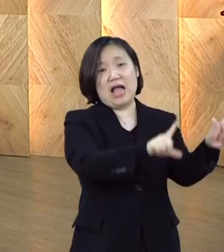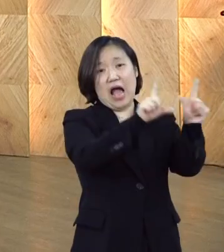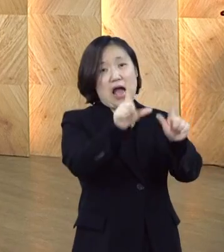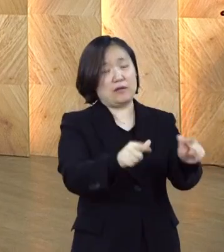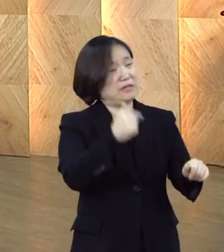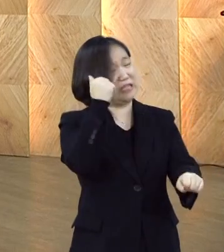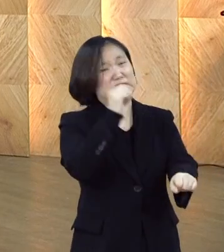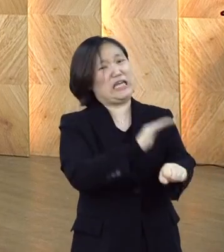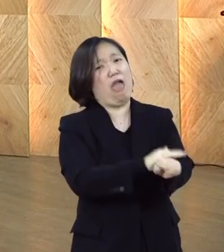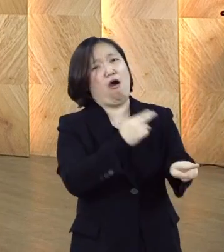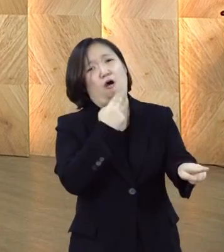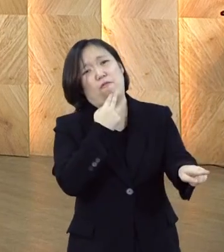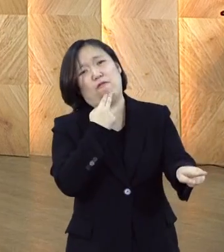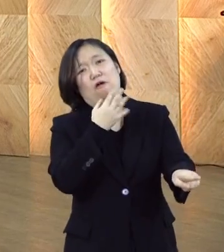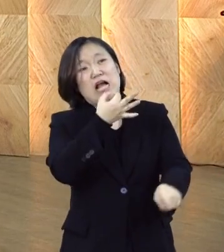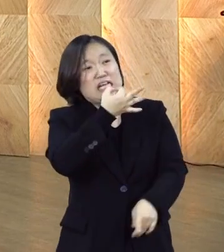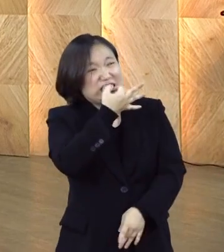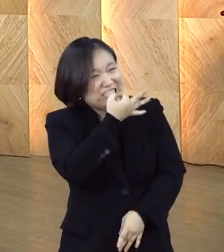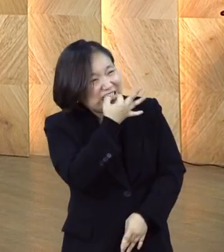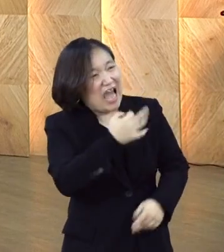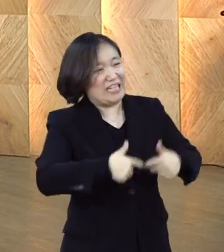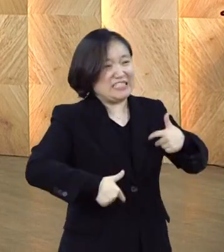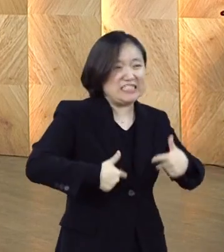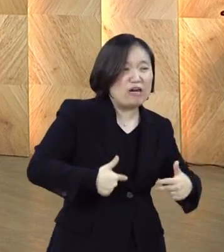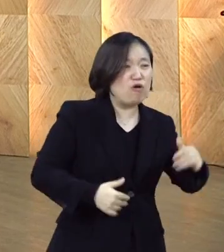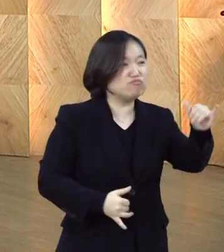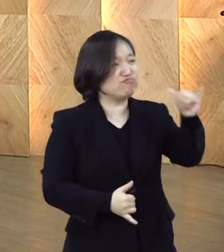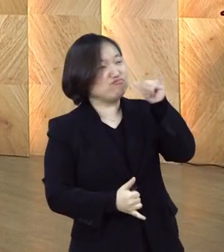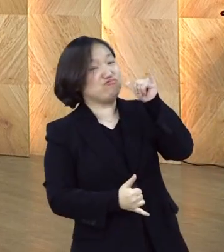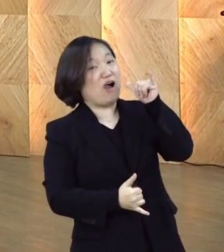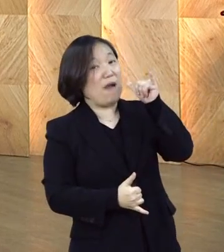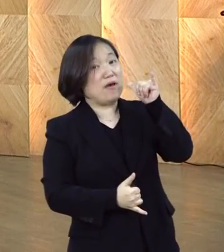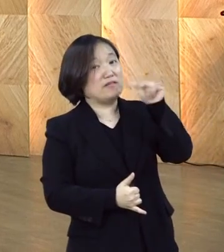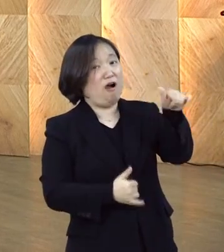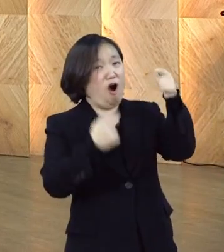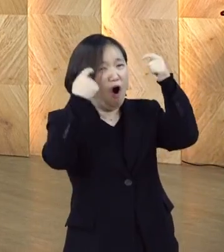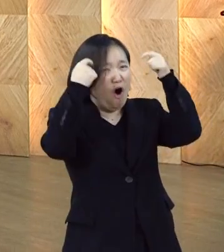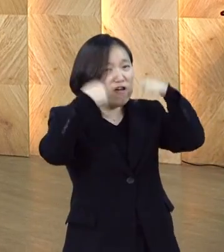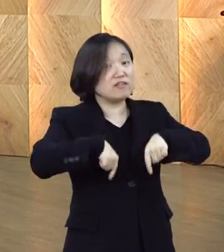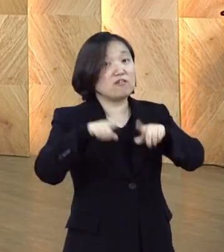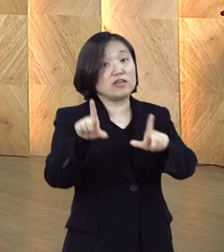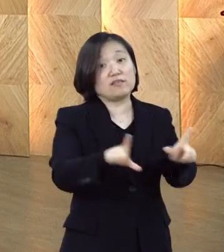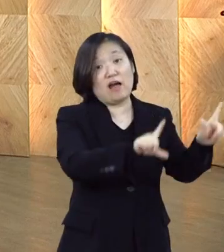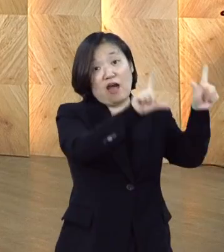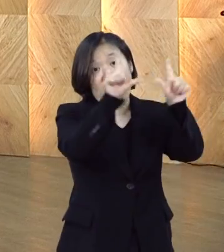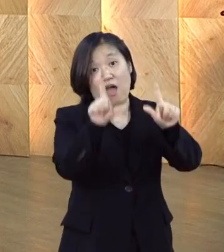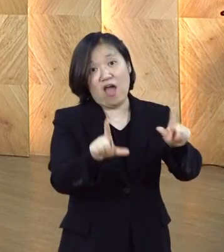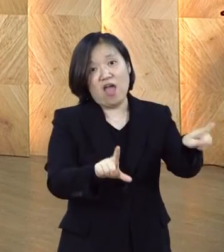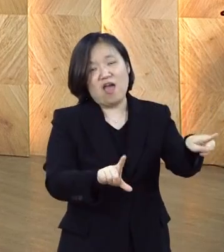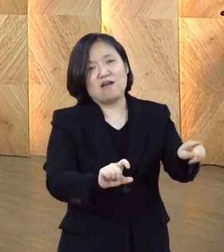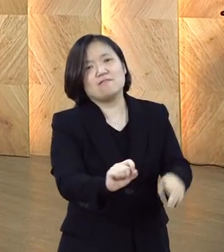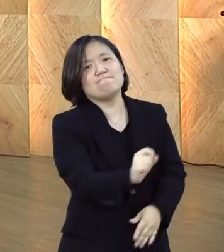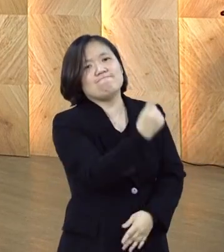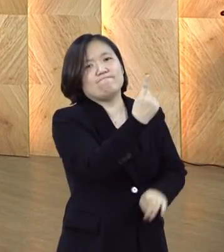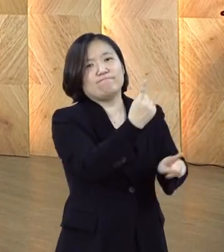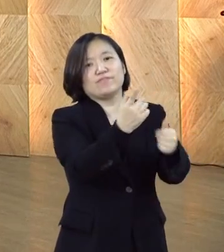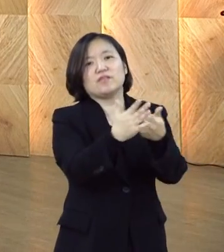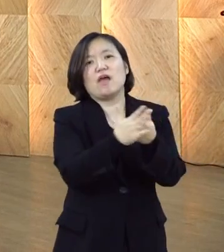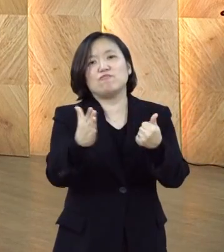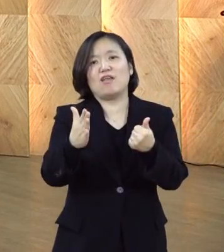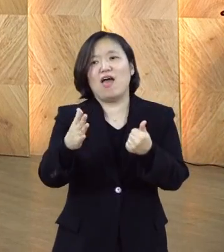않고 욕망만을 추구하고 즐거움만 누리면서 어리석은 삶을 살았기 때문에 축생으로 태어났는데,